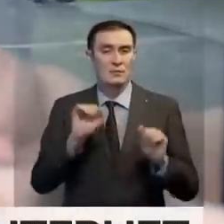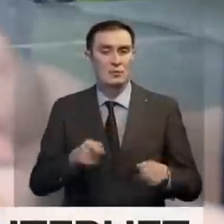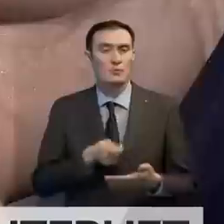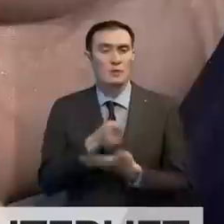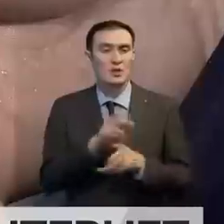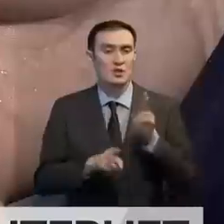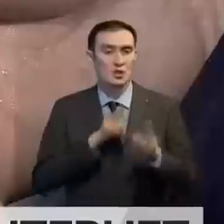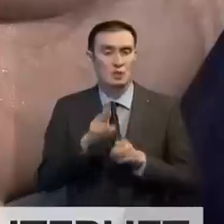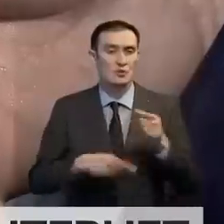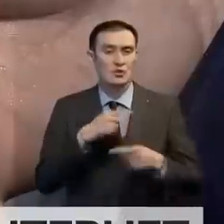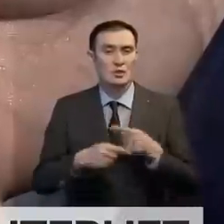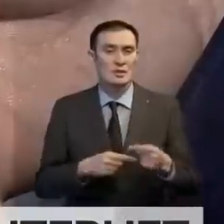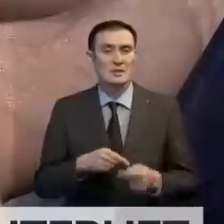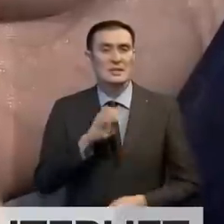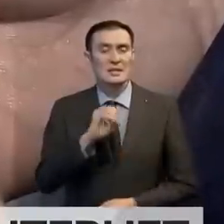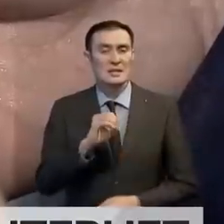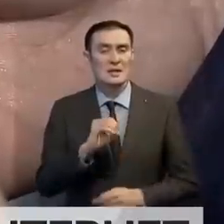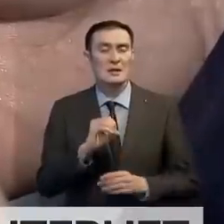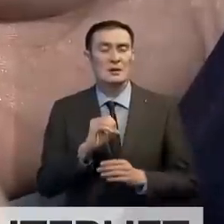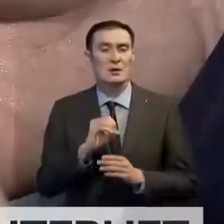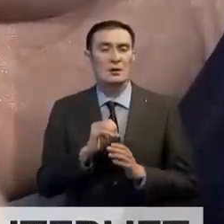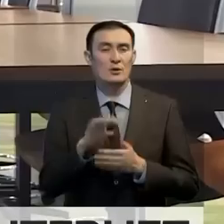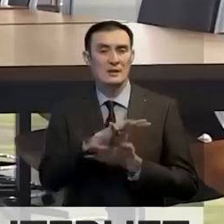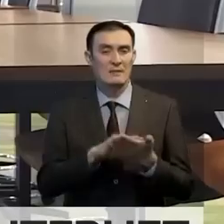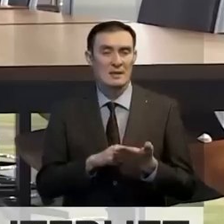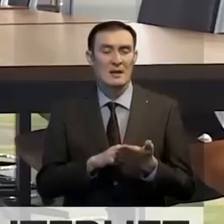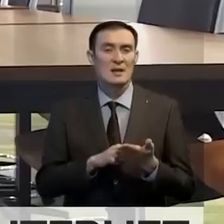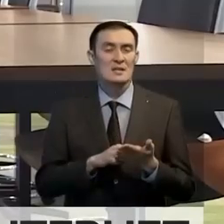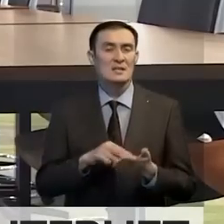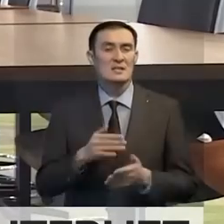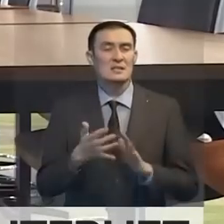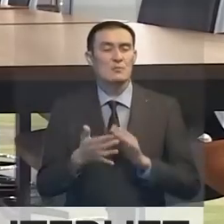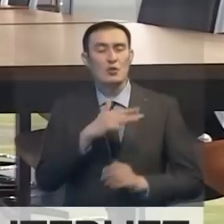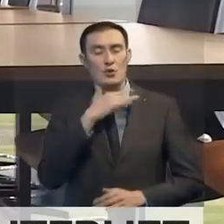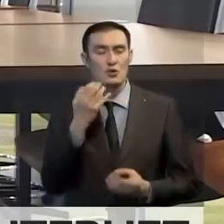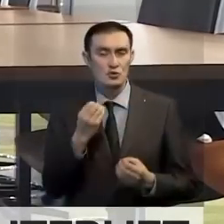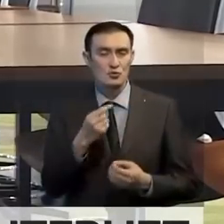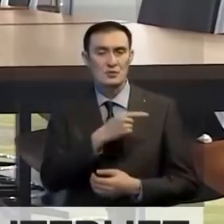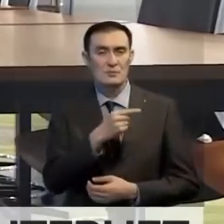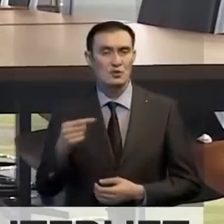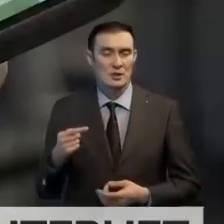могут подать жалобу через систему ЕУТНШ. Нареканий еще много.